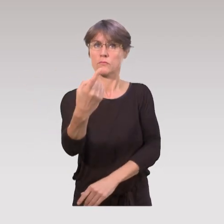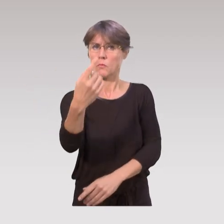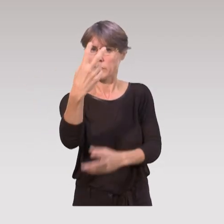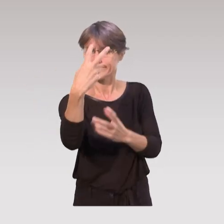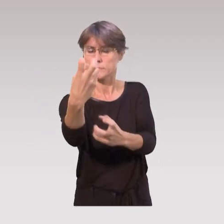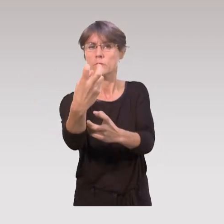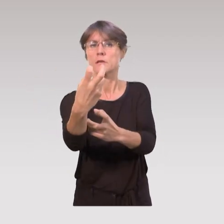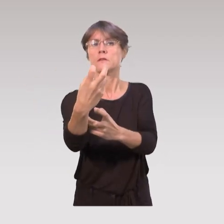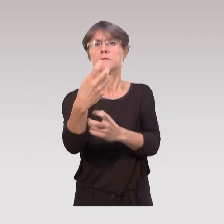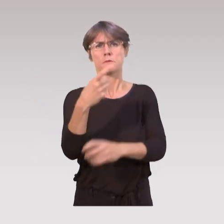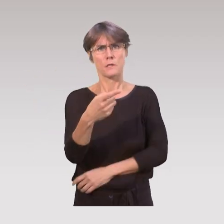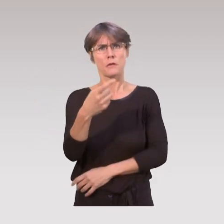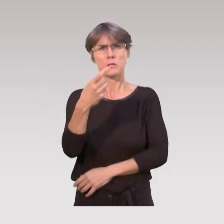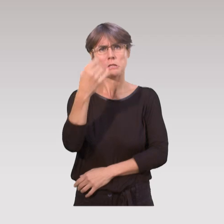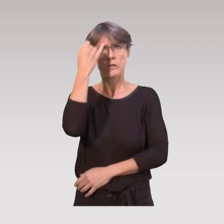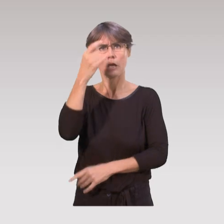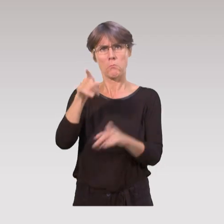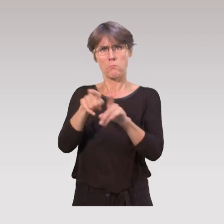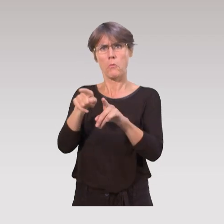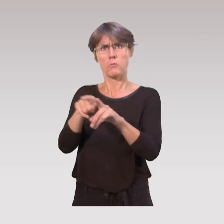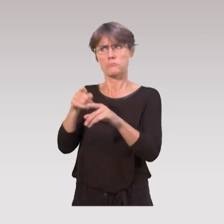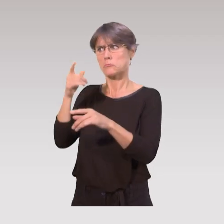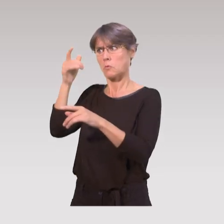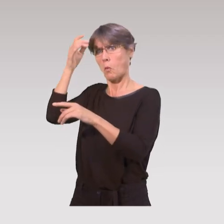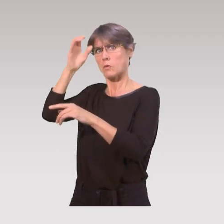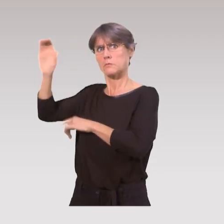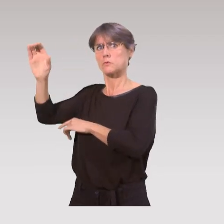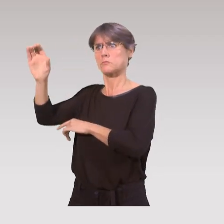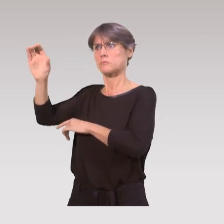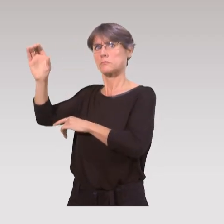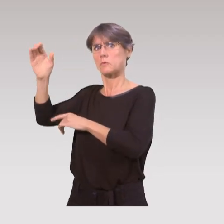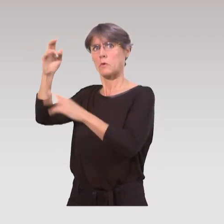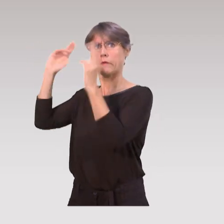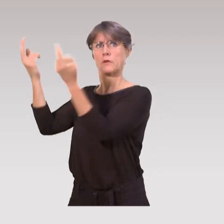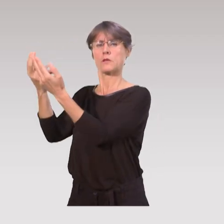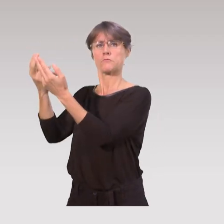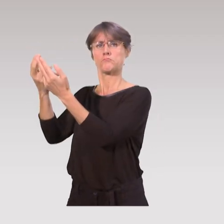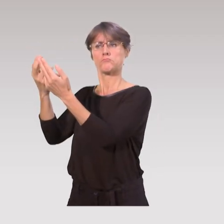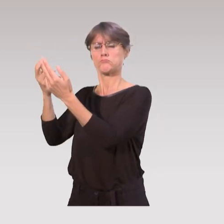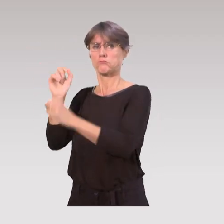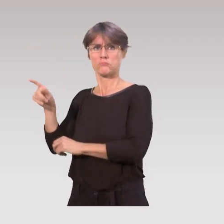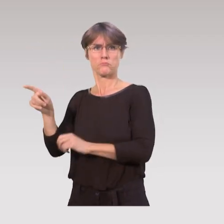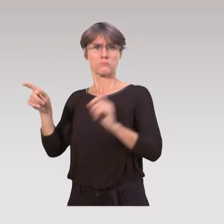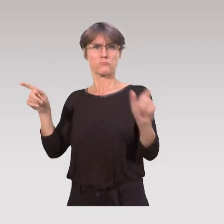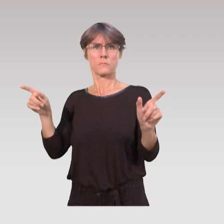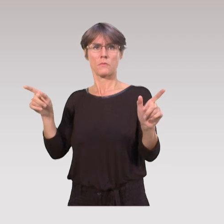tous. Bien, ça ressemble pas mal à la conception universelle, j'ai l'impression. Donc, moi, je pense que